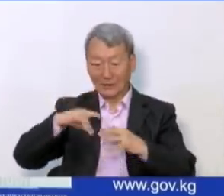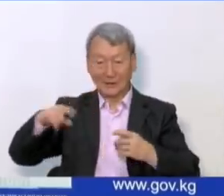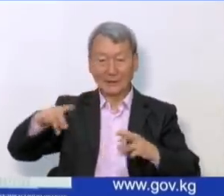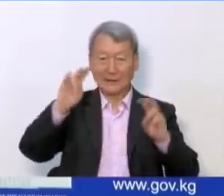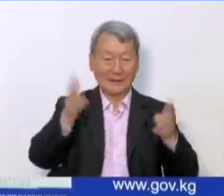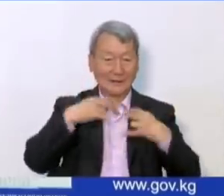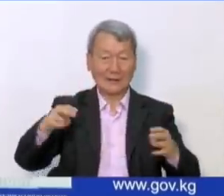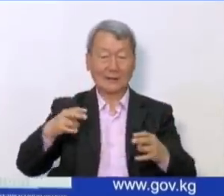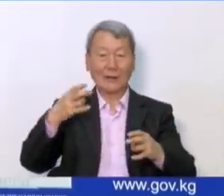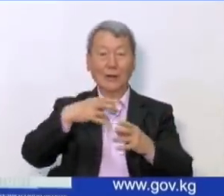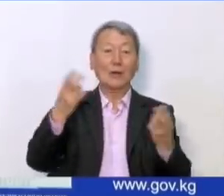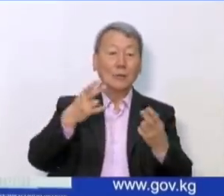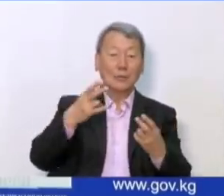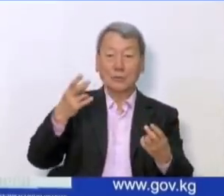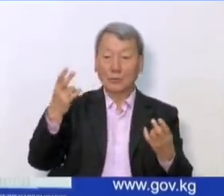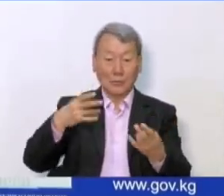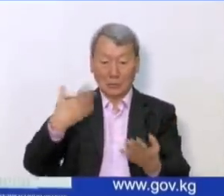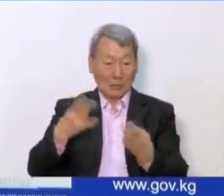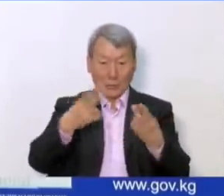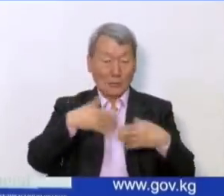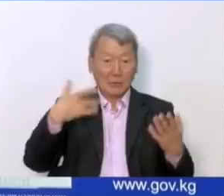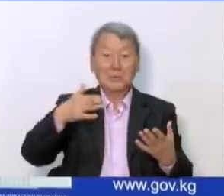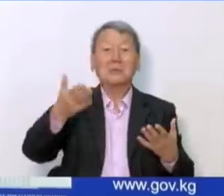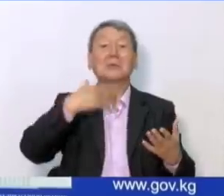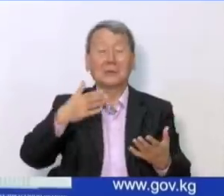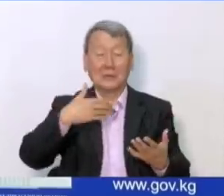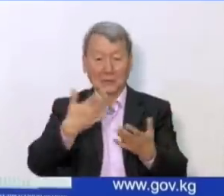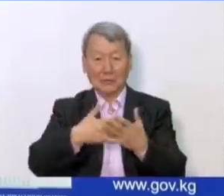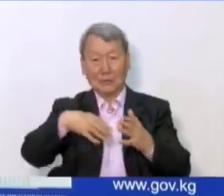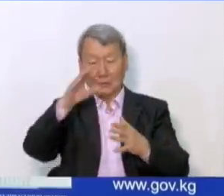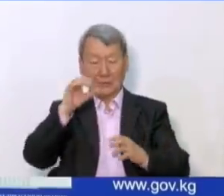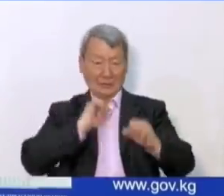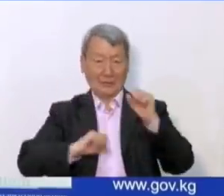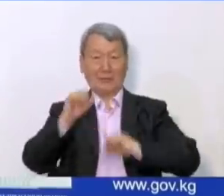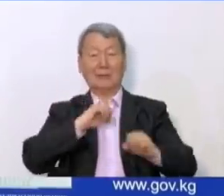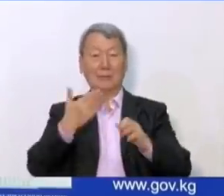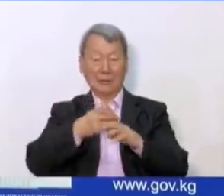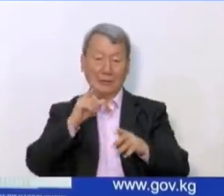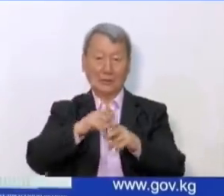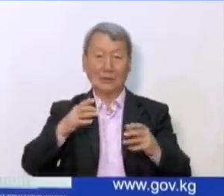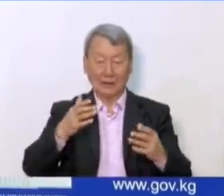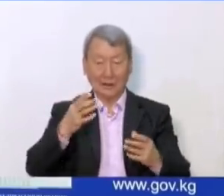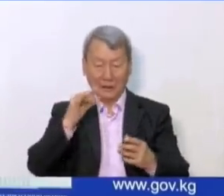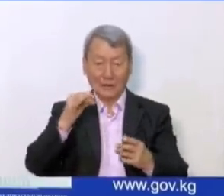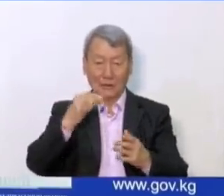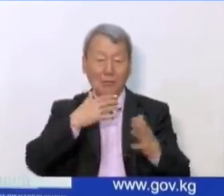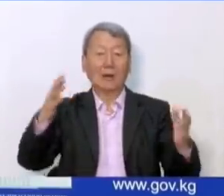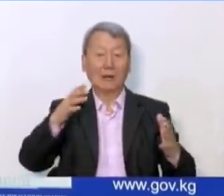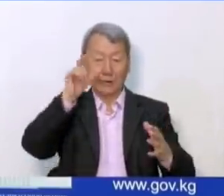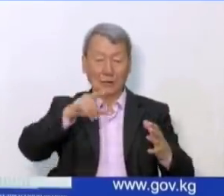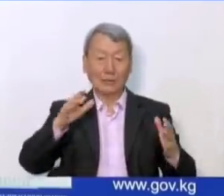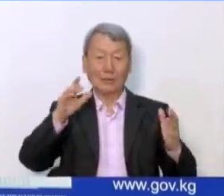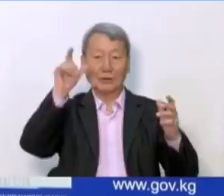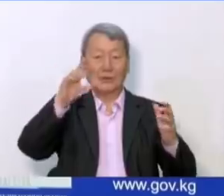жерде керектүү муктаждуу болуп аткан нерселерин алып барып берип камсыз кылып кой турсаңар, ошо бизде ушул эң аярлуу